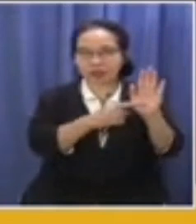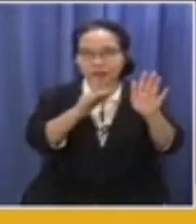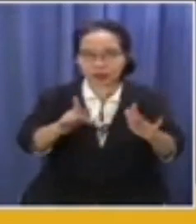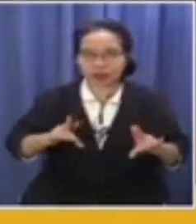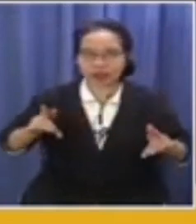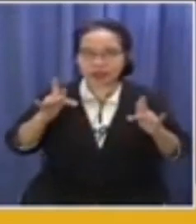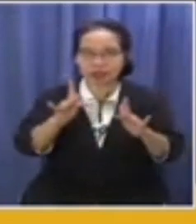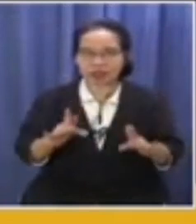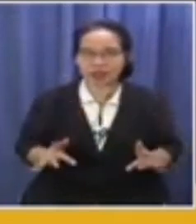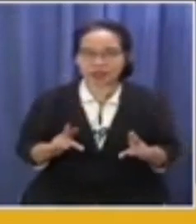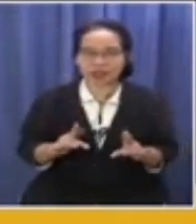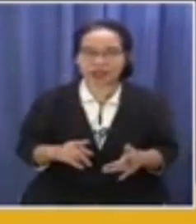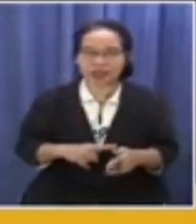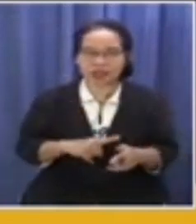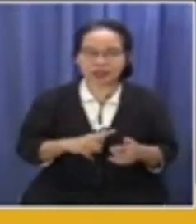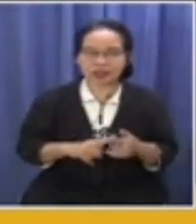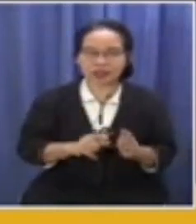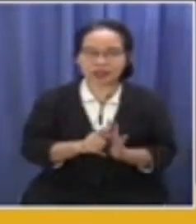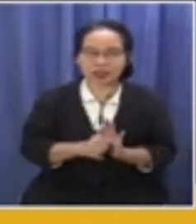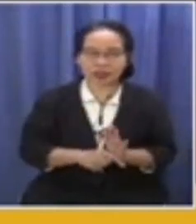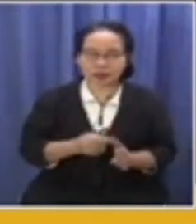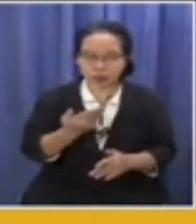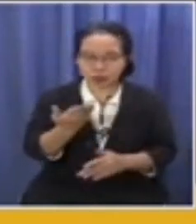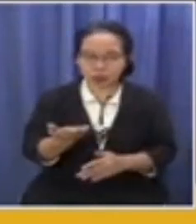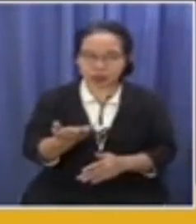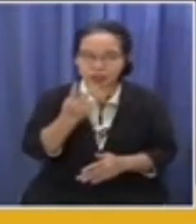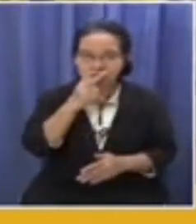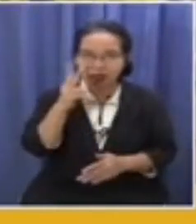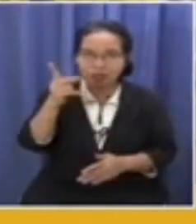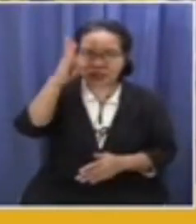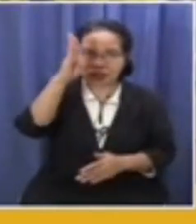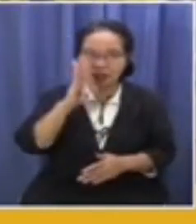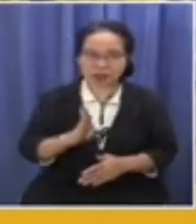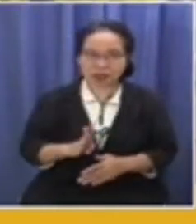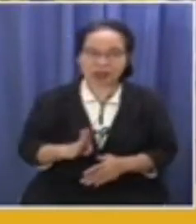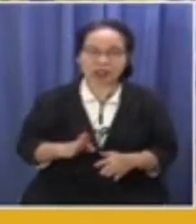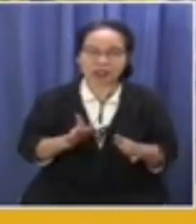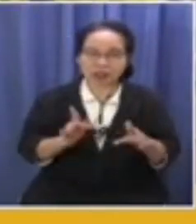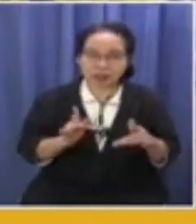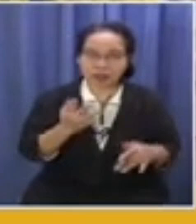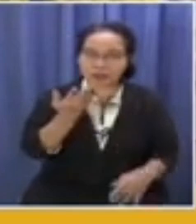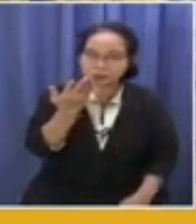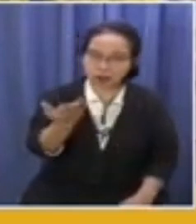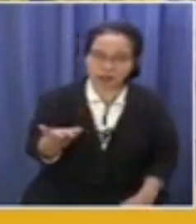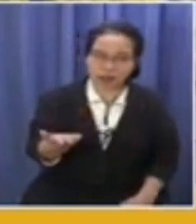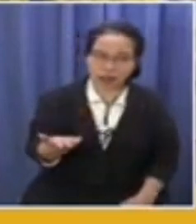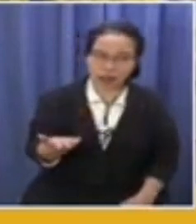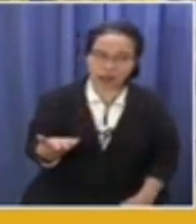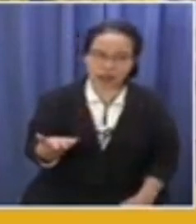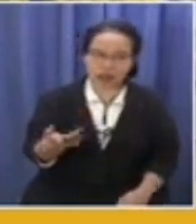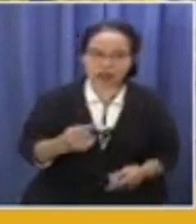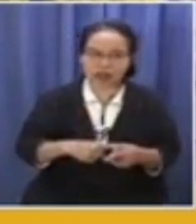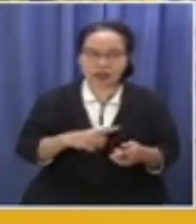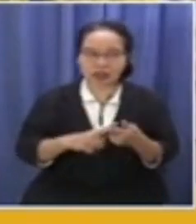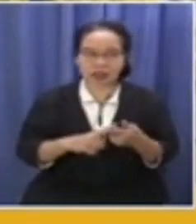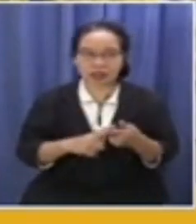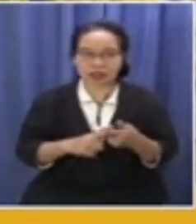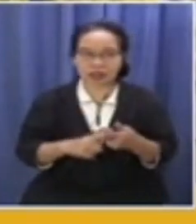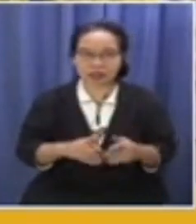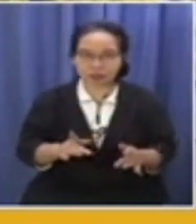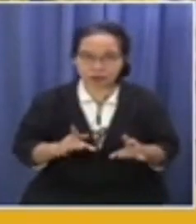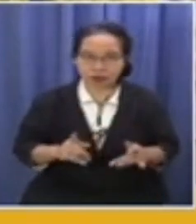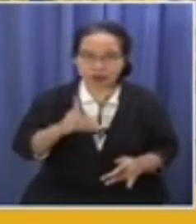ng awa sa isang panahon ng buhay mo nakita ng Diyos na naging maawain ka ah ang ang